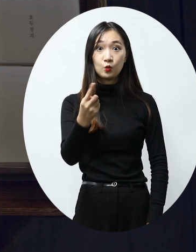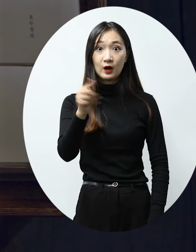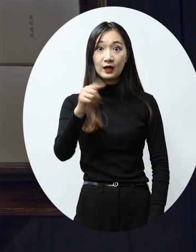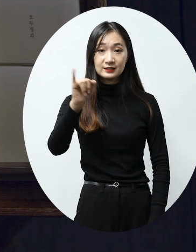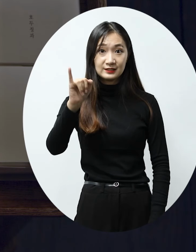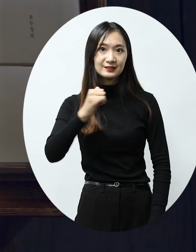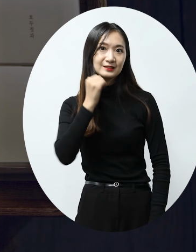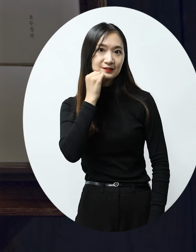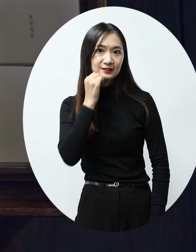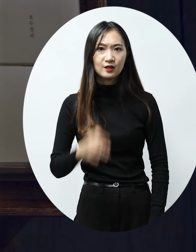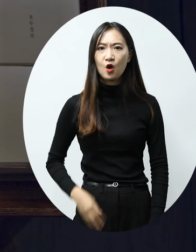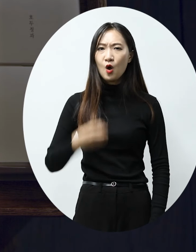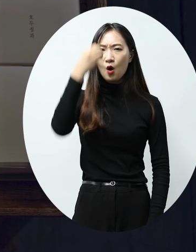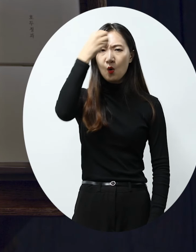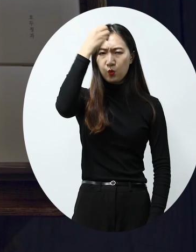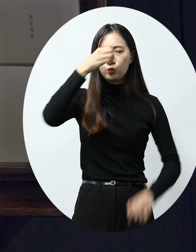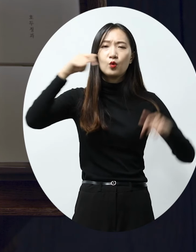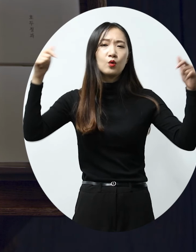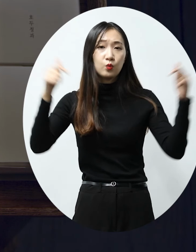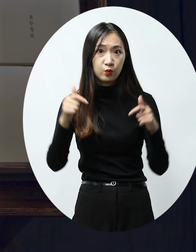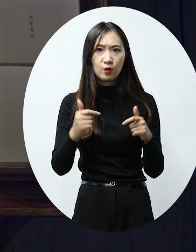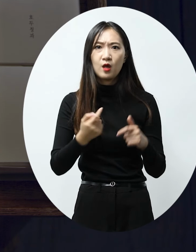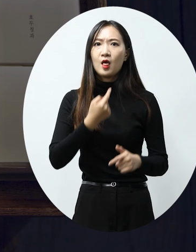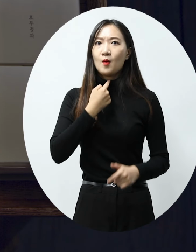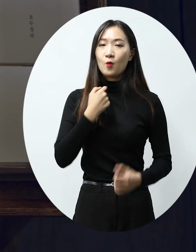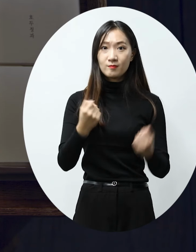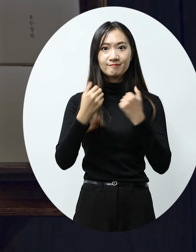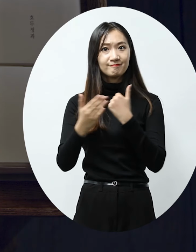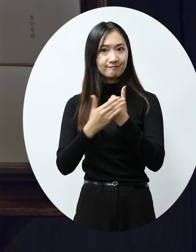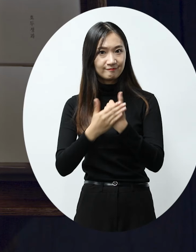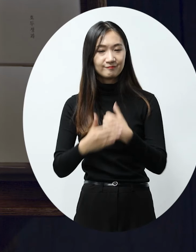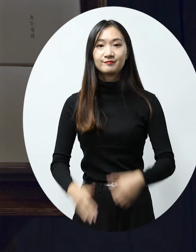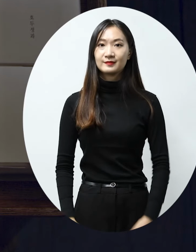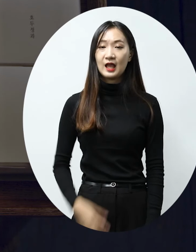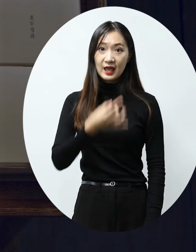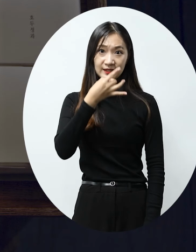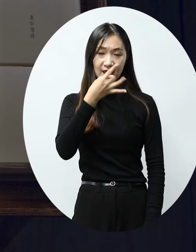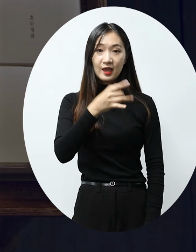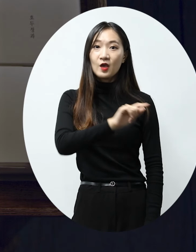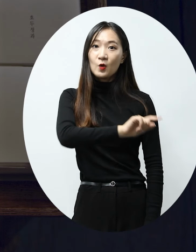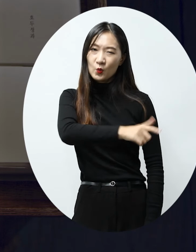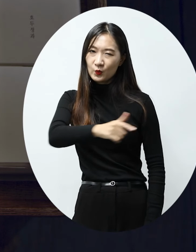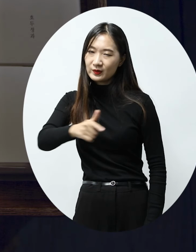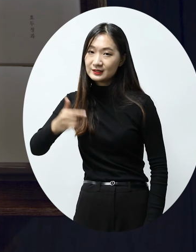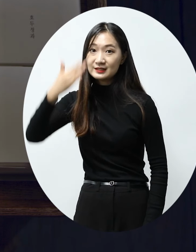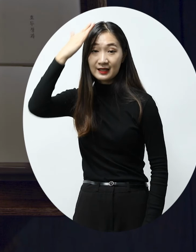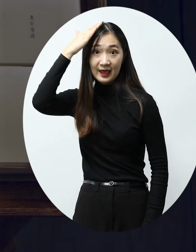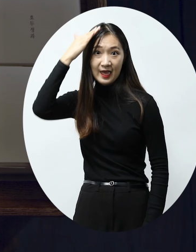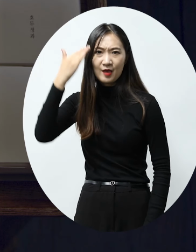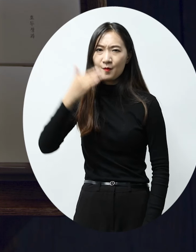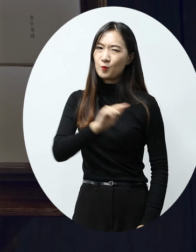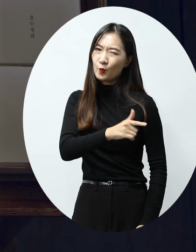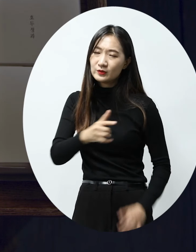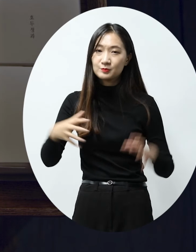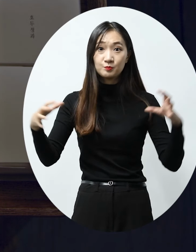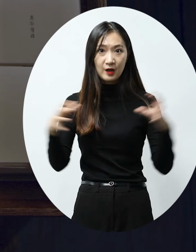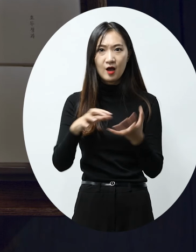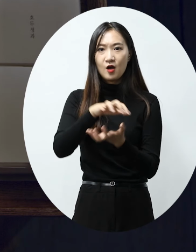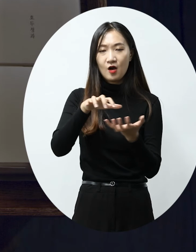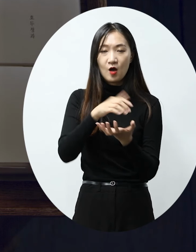도라지정가입니다 빈혈회복이나 귀관지에 참 좋답니다 깨강정입니다 참깨, 들깨, 흑임자를